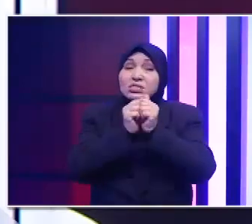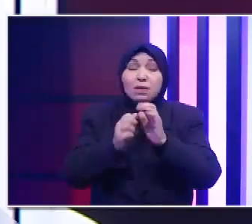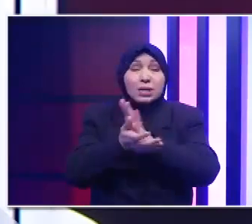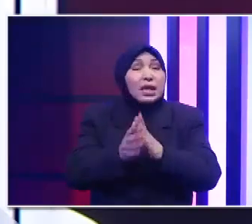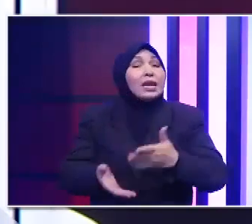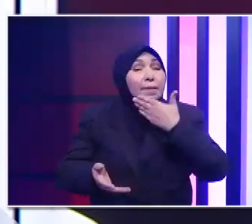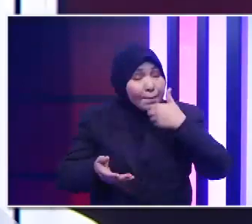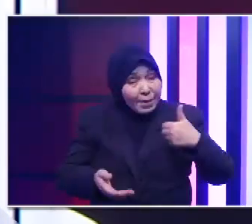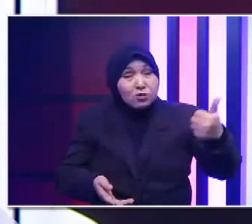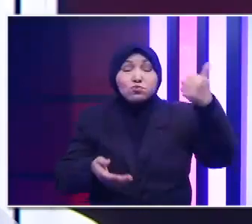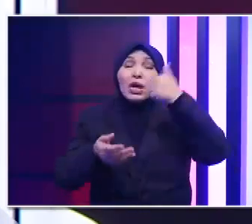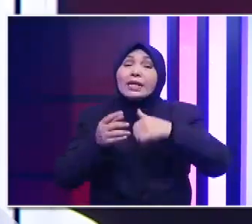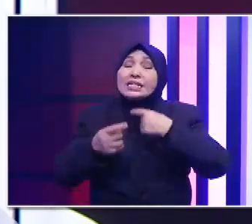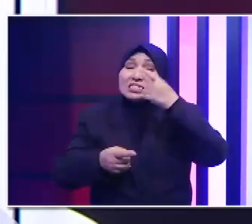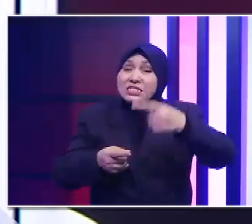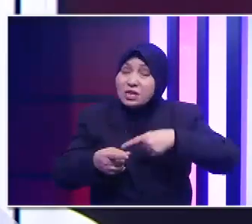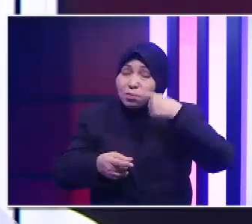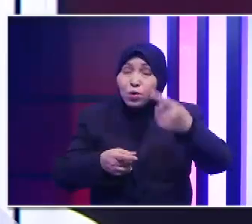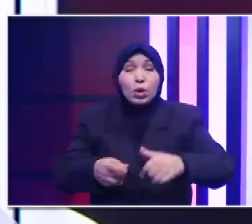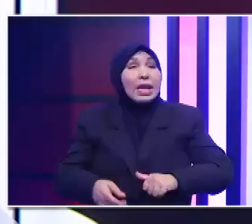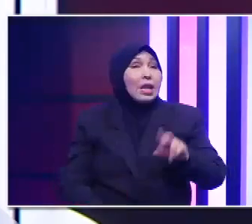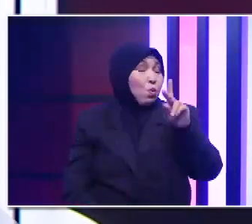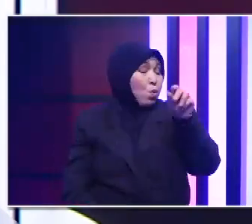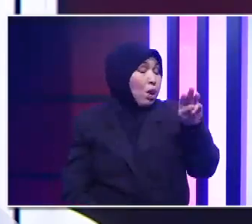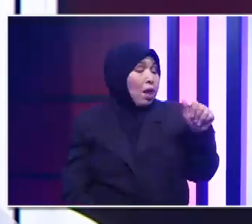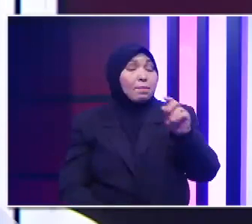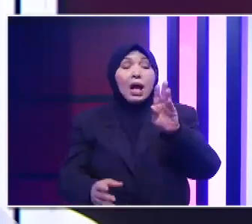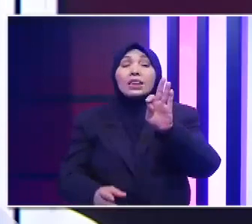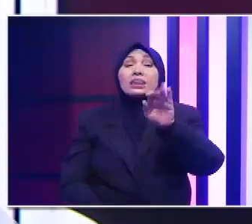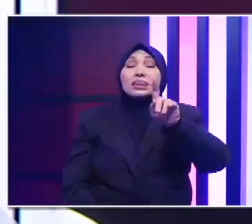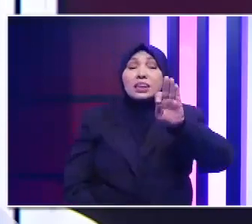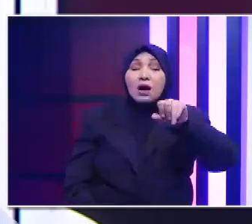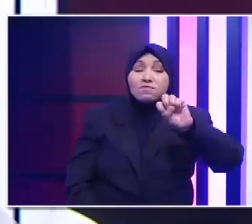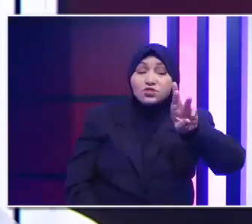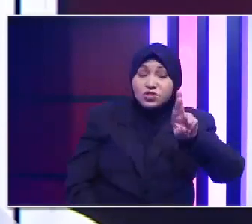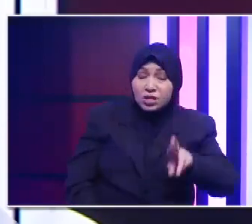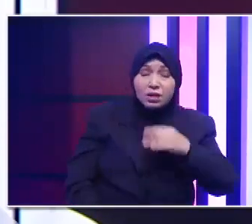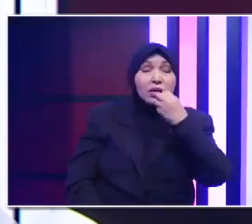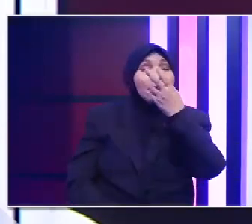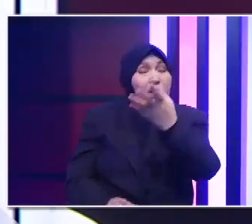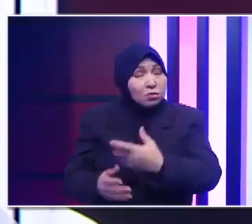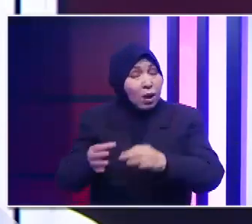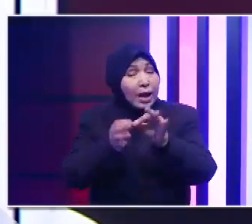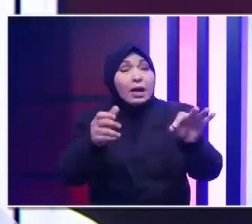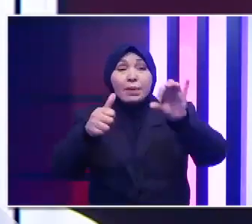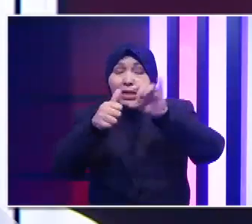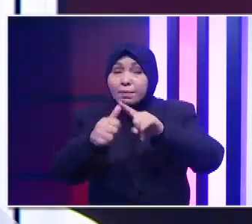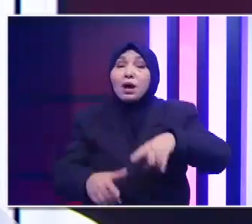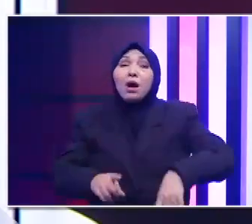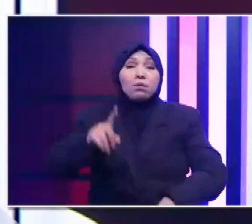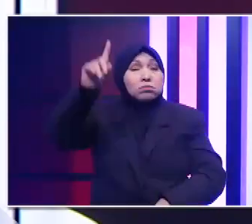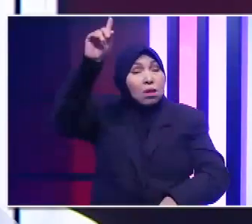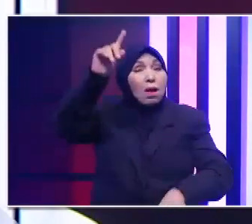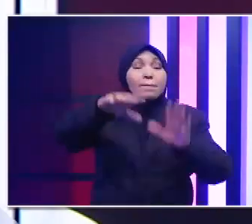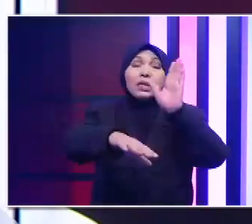disebutkan oleh para ulama tafsir menarik kalau kita perhatikan pada ayat yang pertama tadi ya ayyuhan nabiyyu Matohari Mama dimana Allah